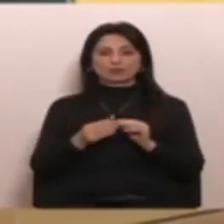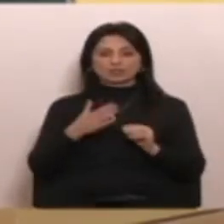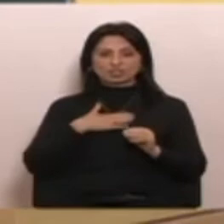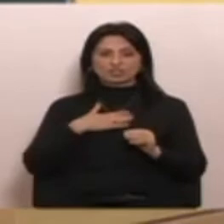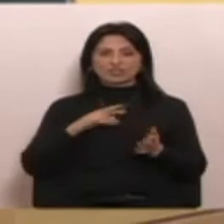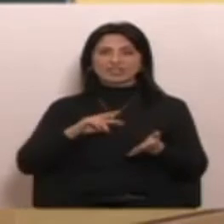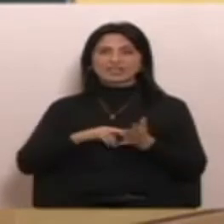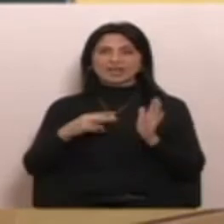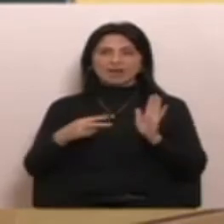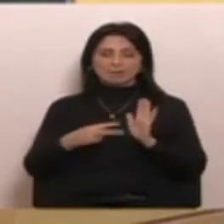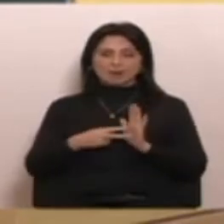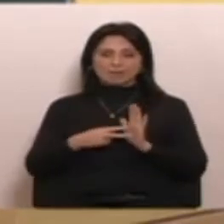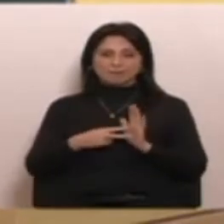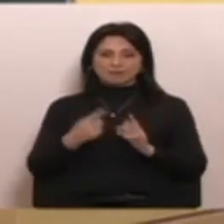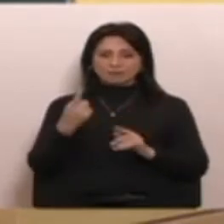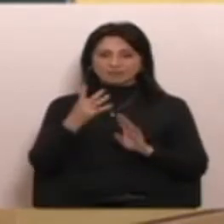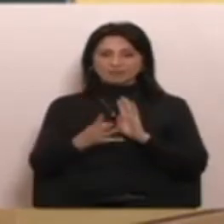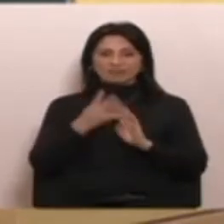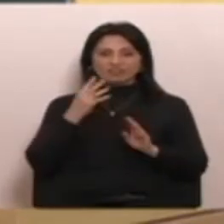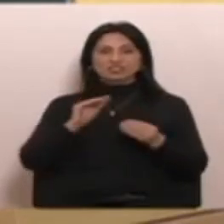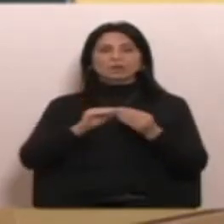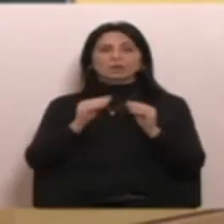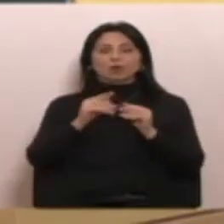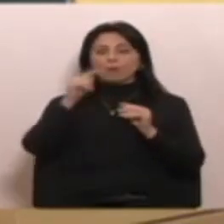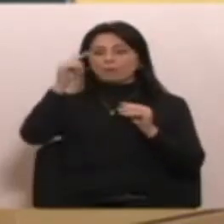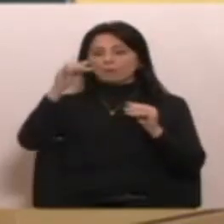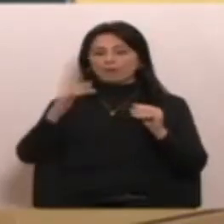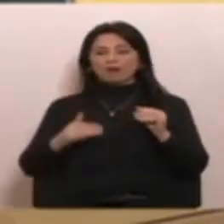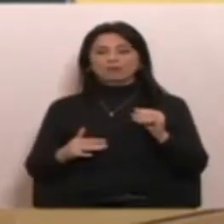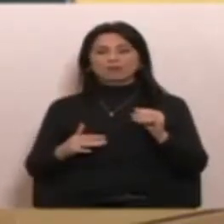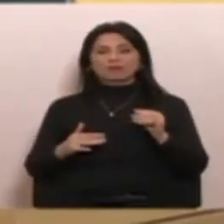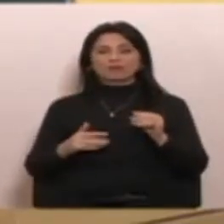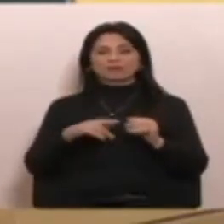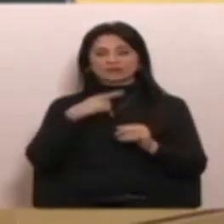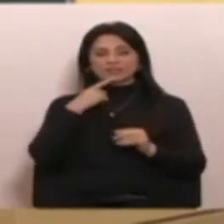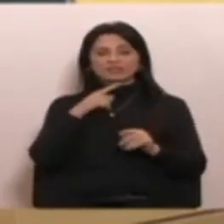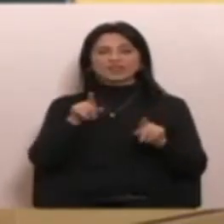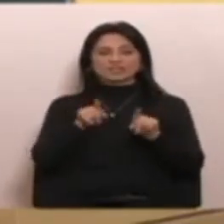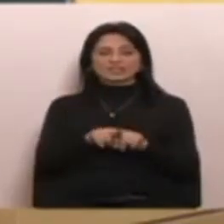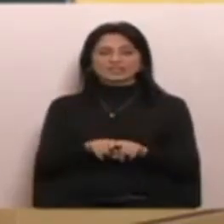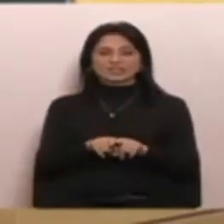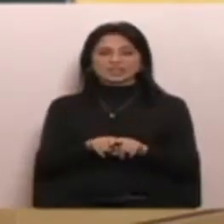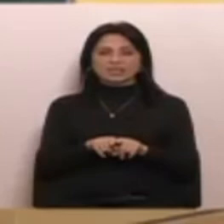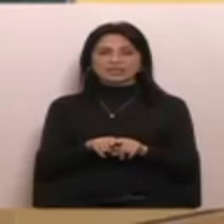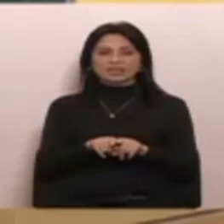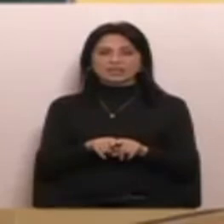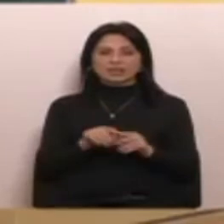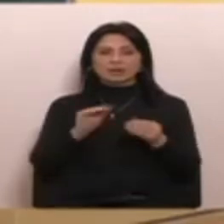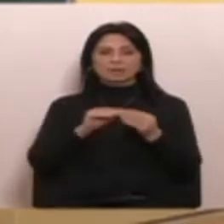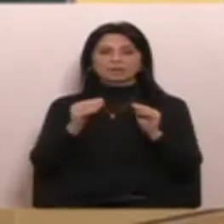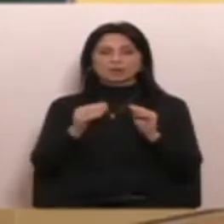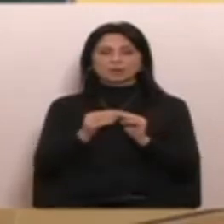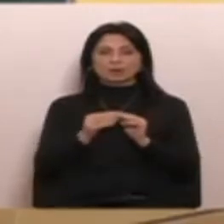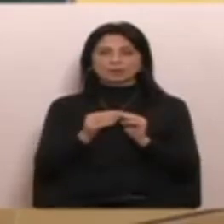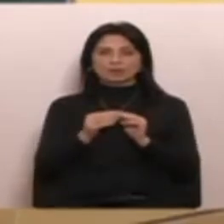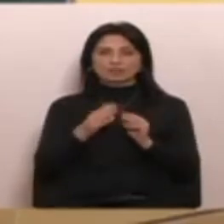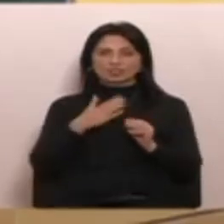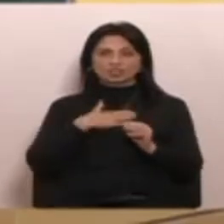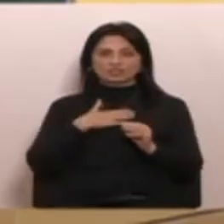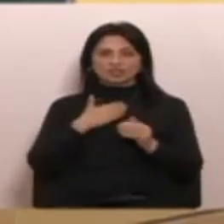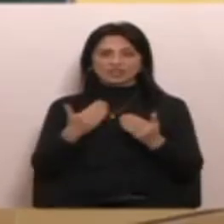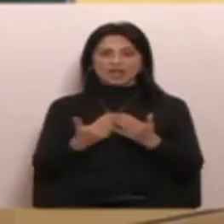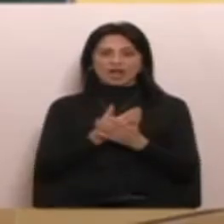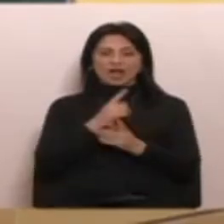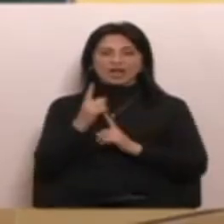გეგმები. პირველ რიგში გამოწვევათა შორის მინდა დავასახელო ისეთი გამოწვევა და ჩვენი ახალი